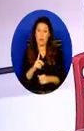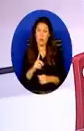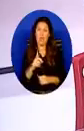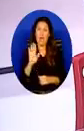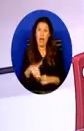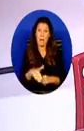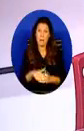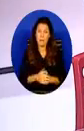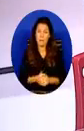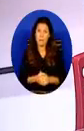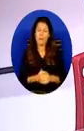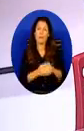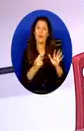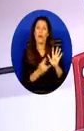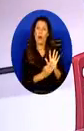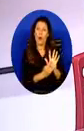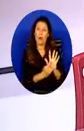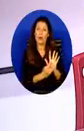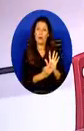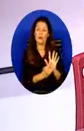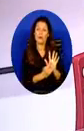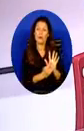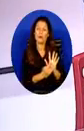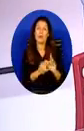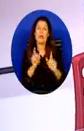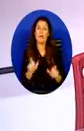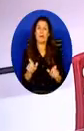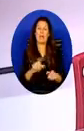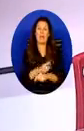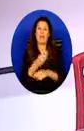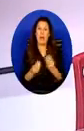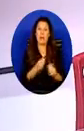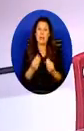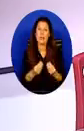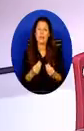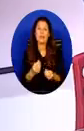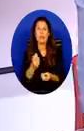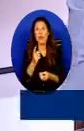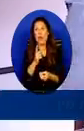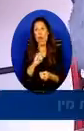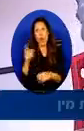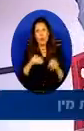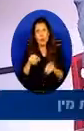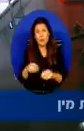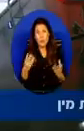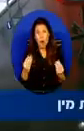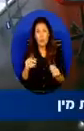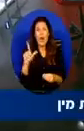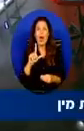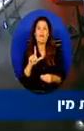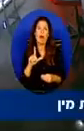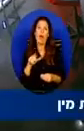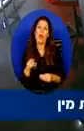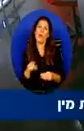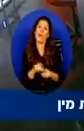וגם חוק למניעת הטרדה מינית, שאין בו הרבה שימוש, אוקיי. אבל הוא... אבל עדיין, אז אתה אומר שלנוכח